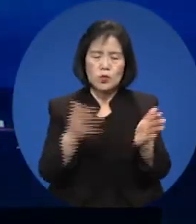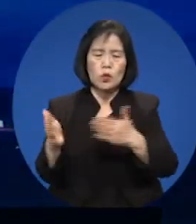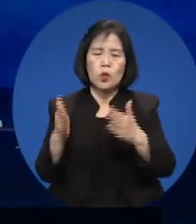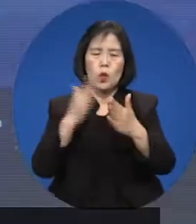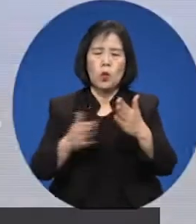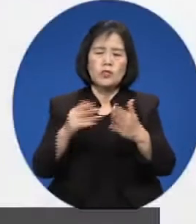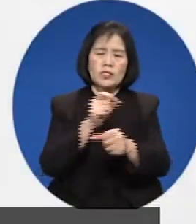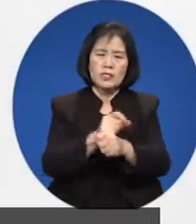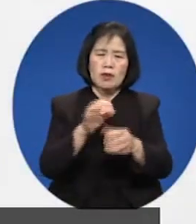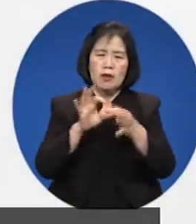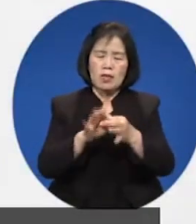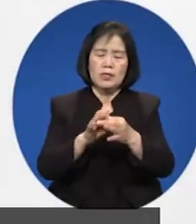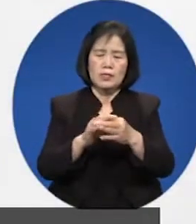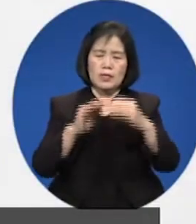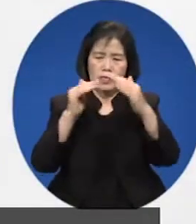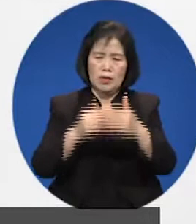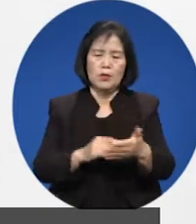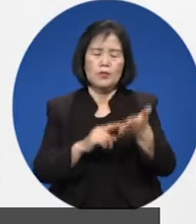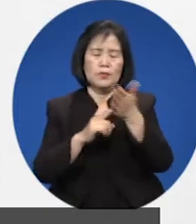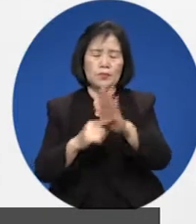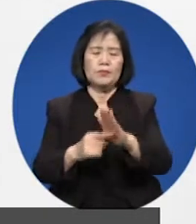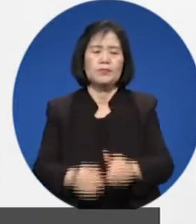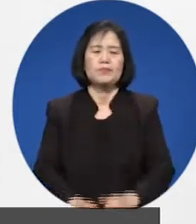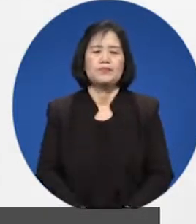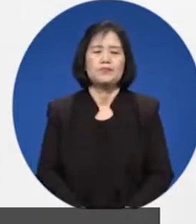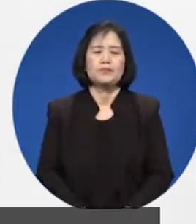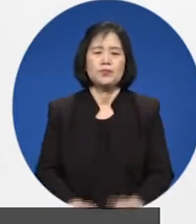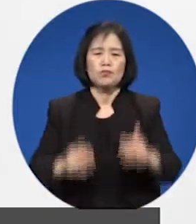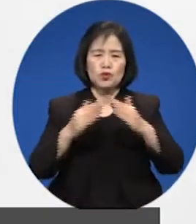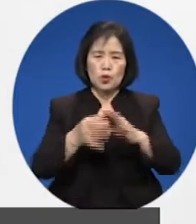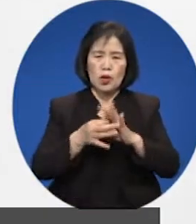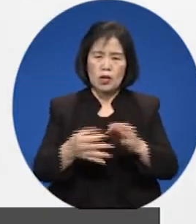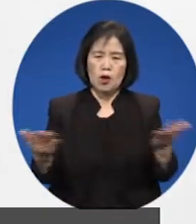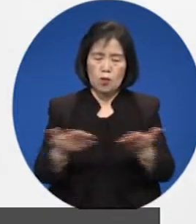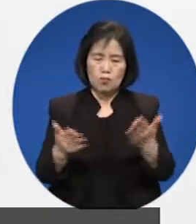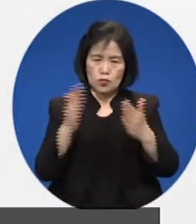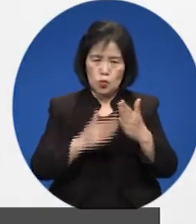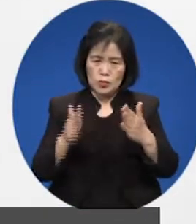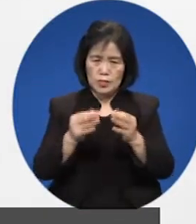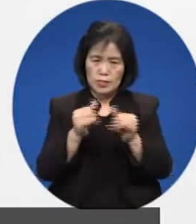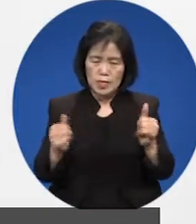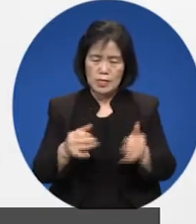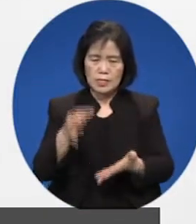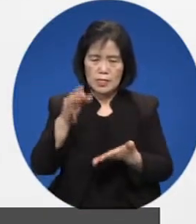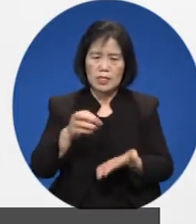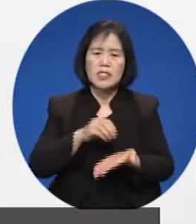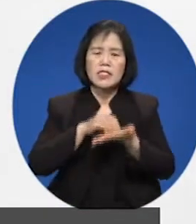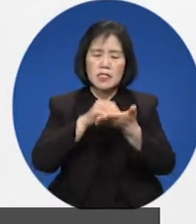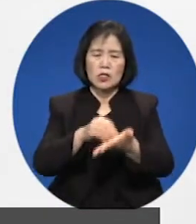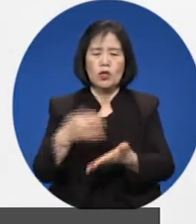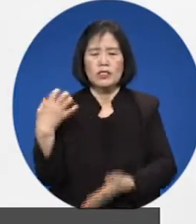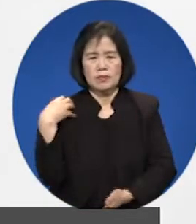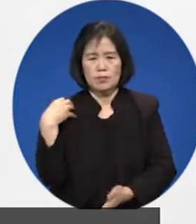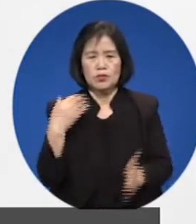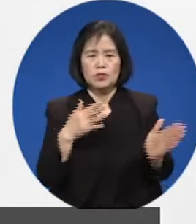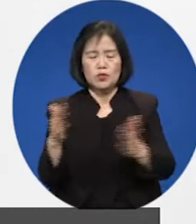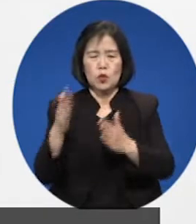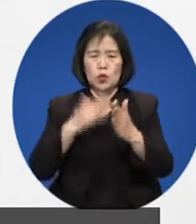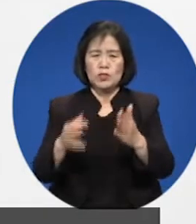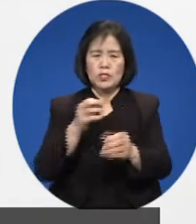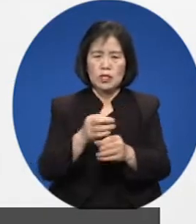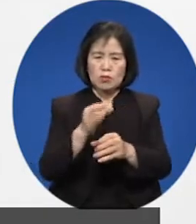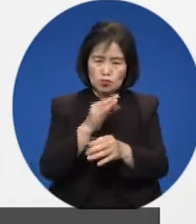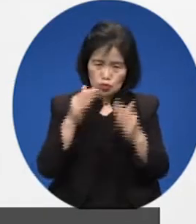구체적인 방안을 내놓기도 했습니다 부동산 관련 업무 공직자는 재산 등록을 의무화하고 공직자의